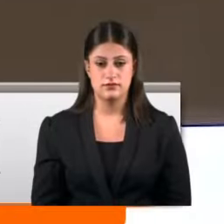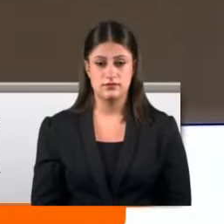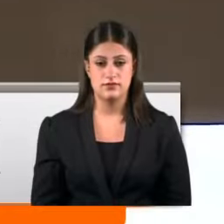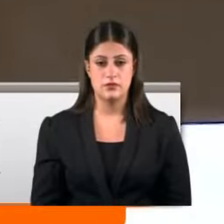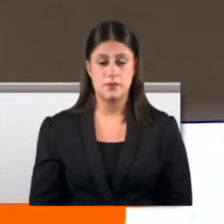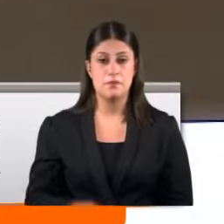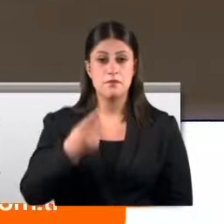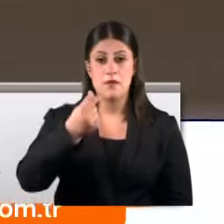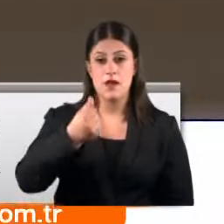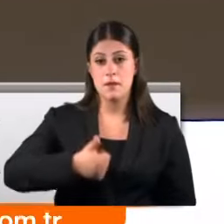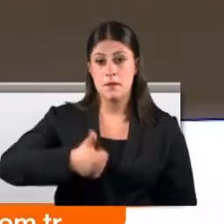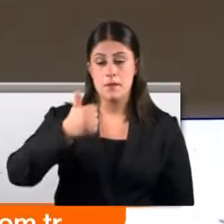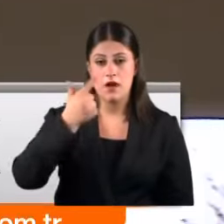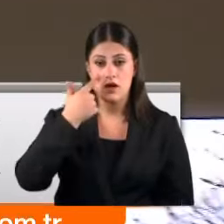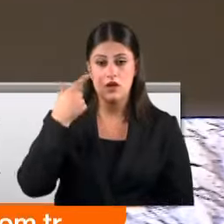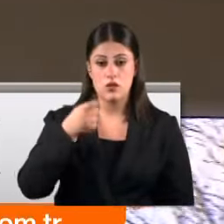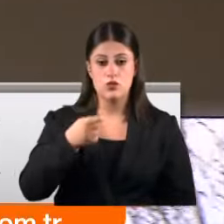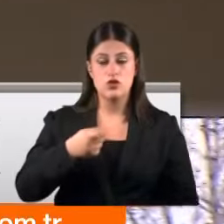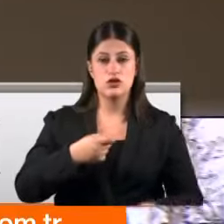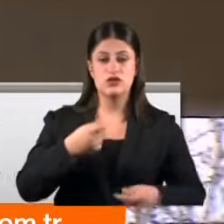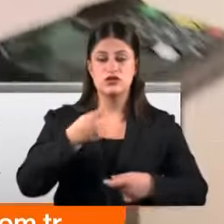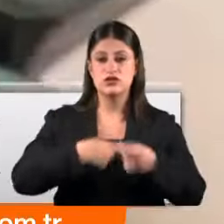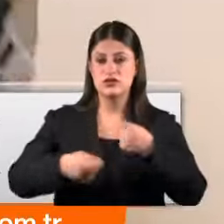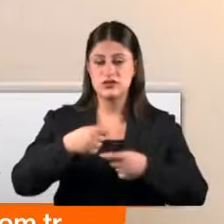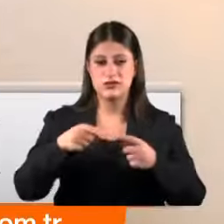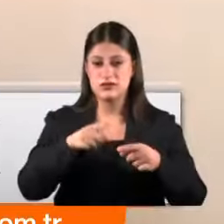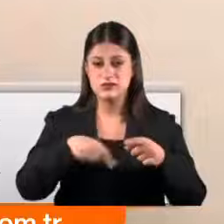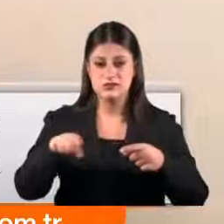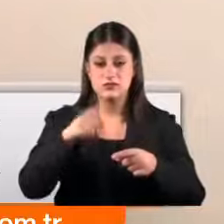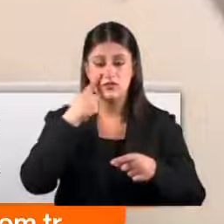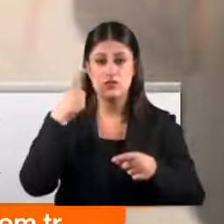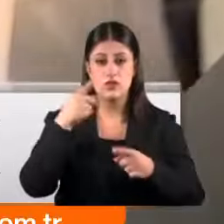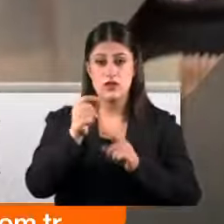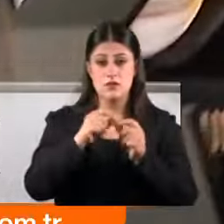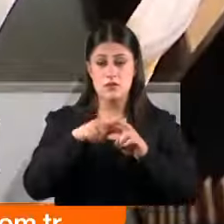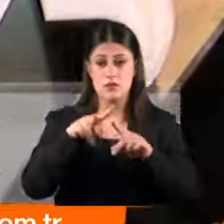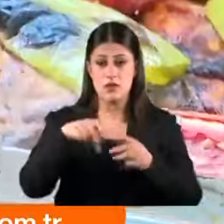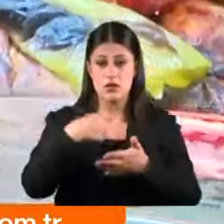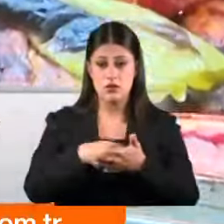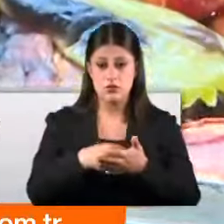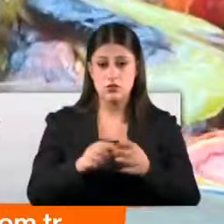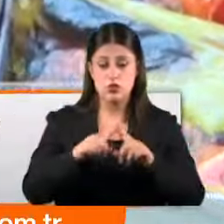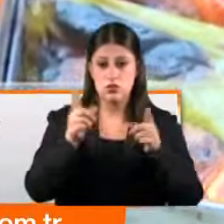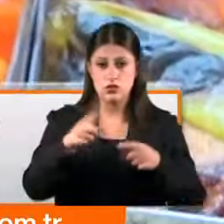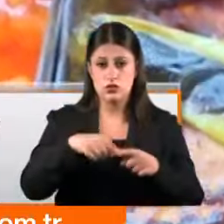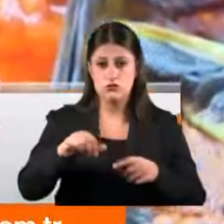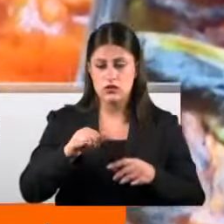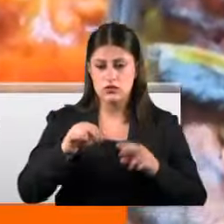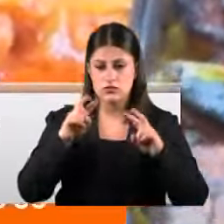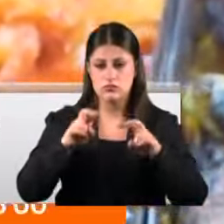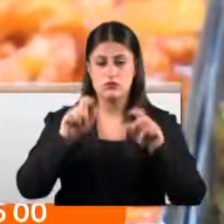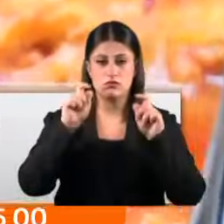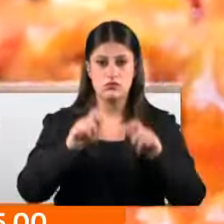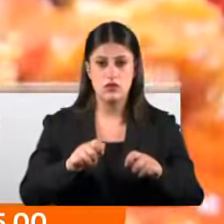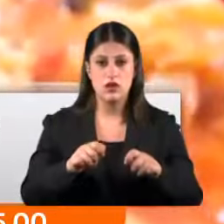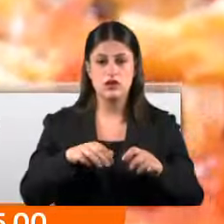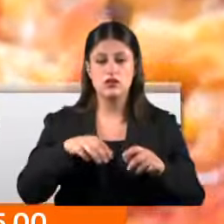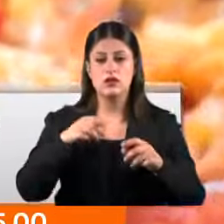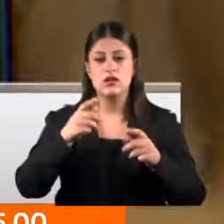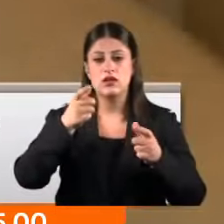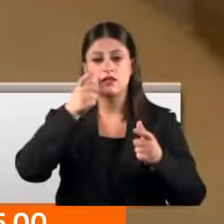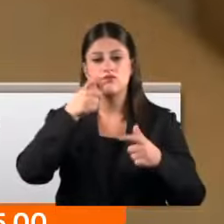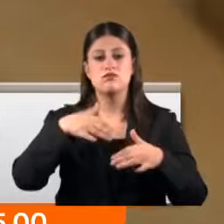Hazine ve Maliye Bakanlığı işletmelerde IBAN'la yapılan ödemeler için esnafı yakın takibi aldı. Usulsüzlük tespit